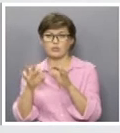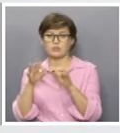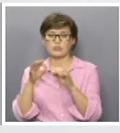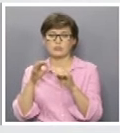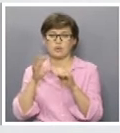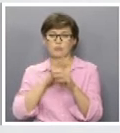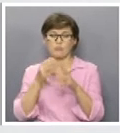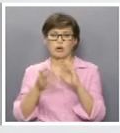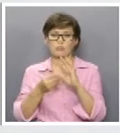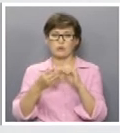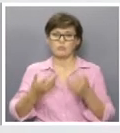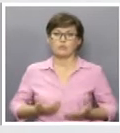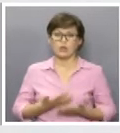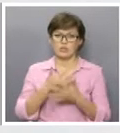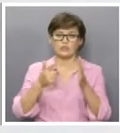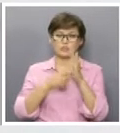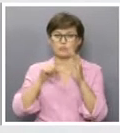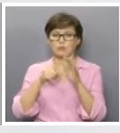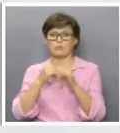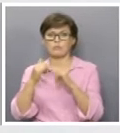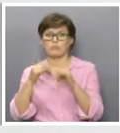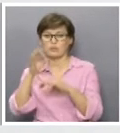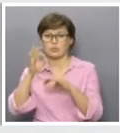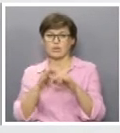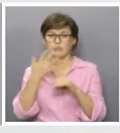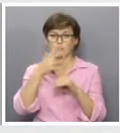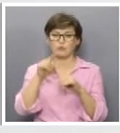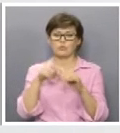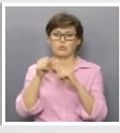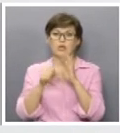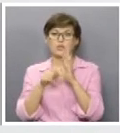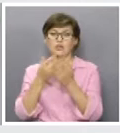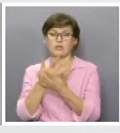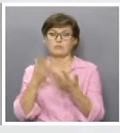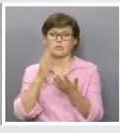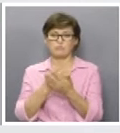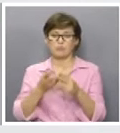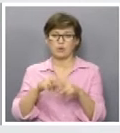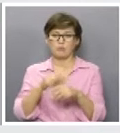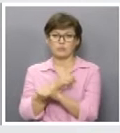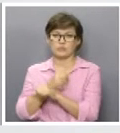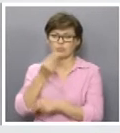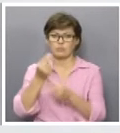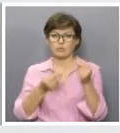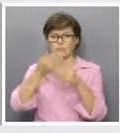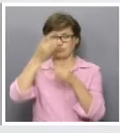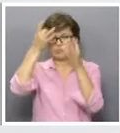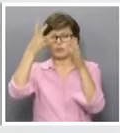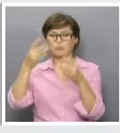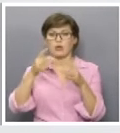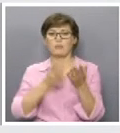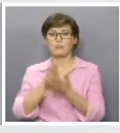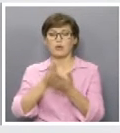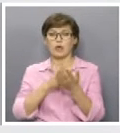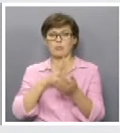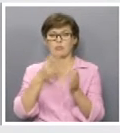аспаптарға 7.9%-ға, тоқыма бұйымдарына 5.16%-ға құрап отыр. Демалыс, ойын-сауық және мәдениет саласындағы қызметтің